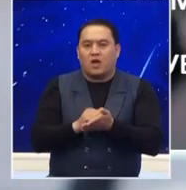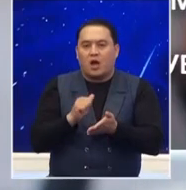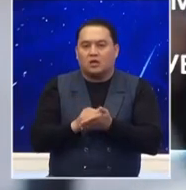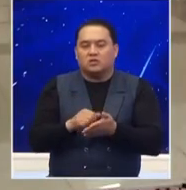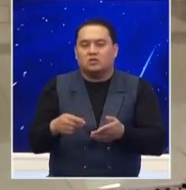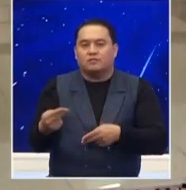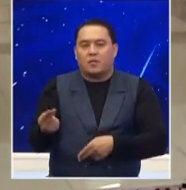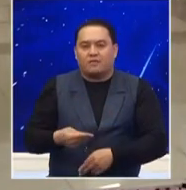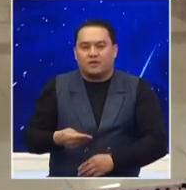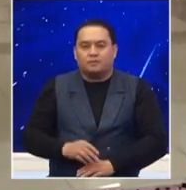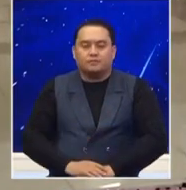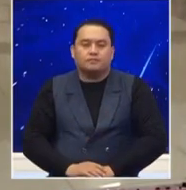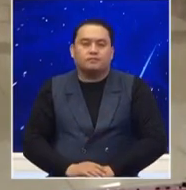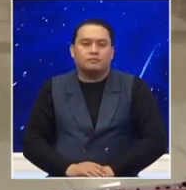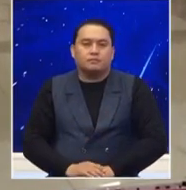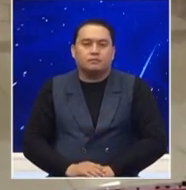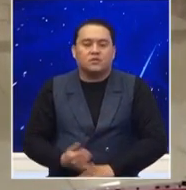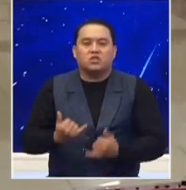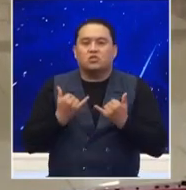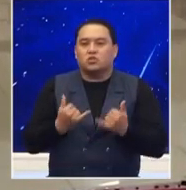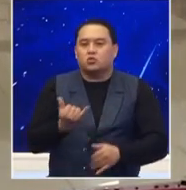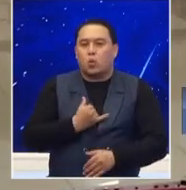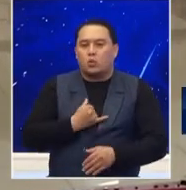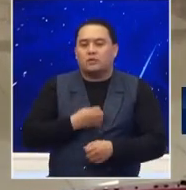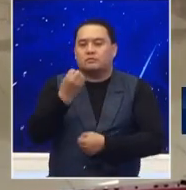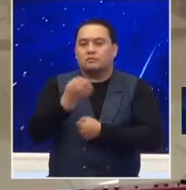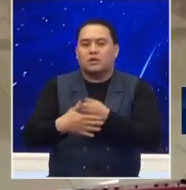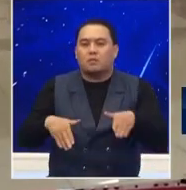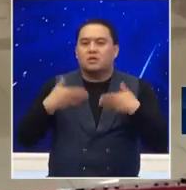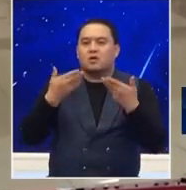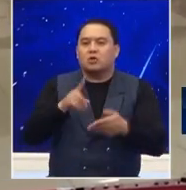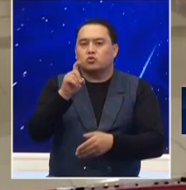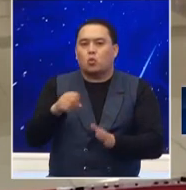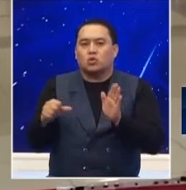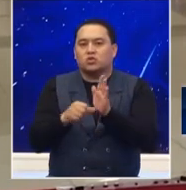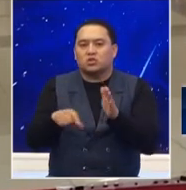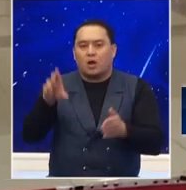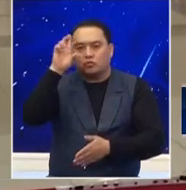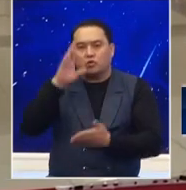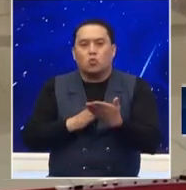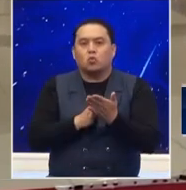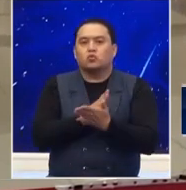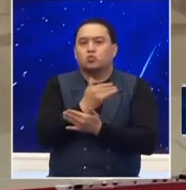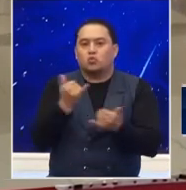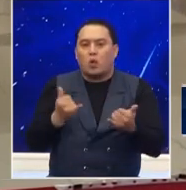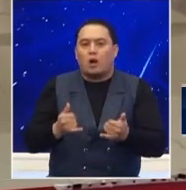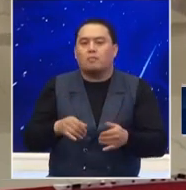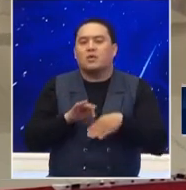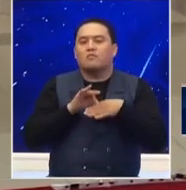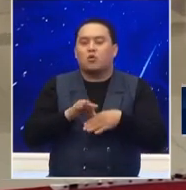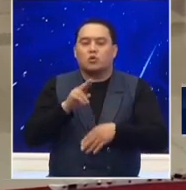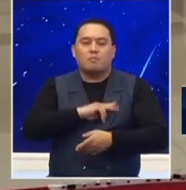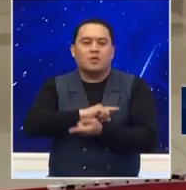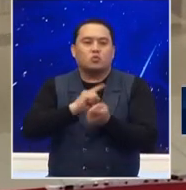и справок. В настоящее время наш центр предоставляет 106 государственных услуг. Также ведутся работы по